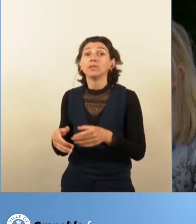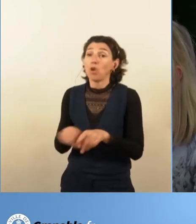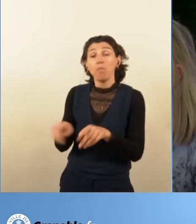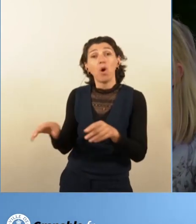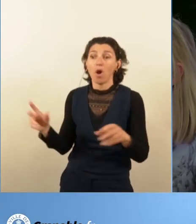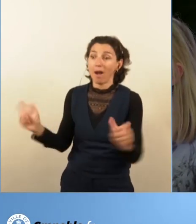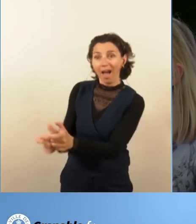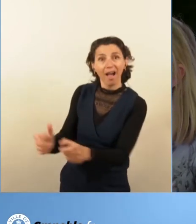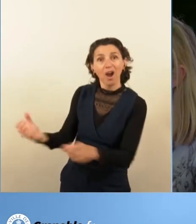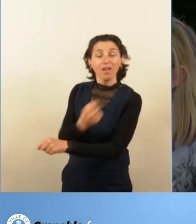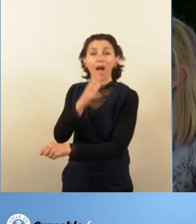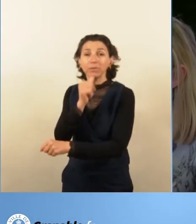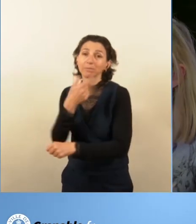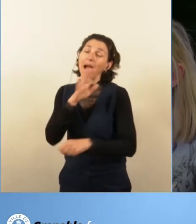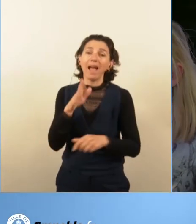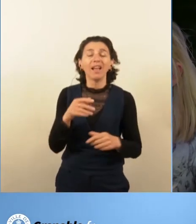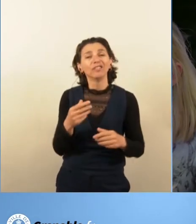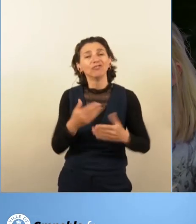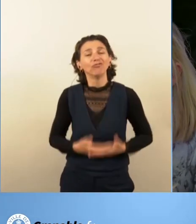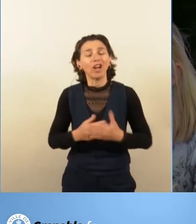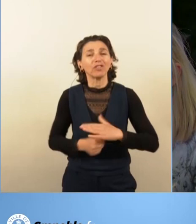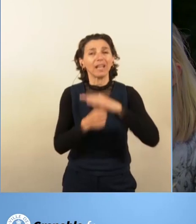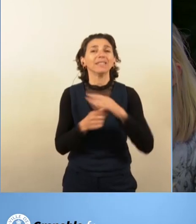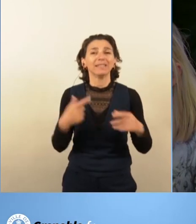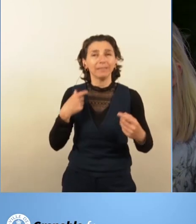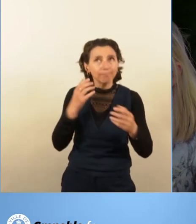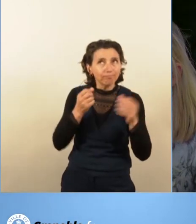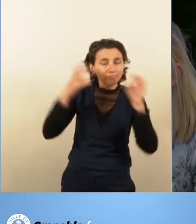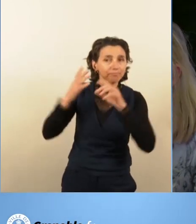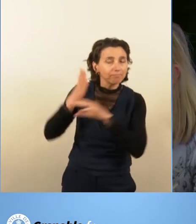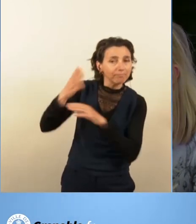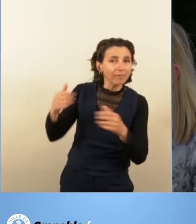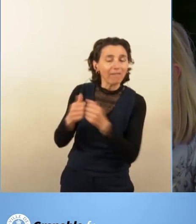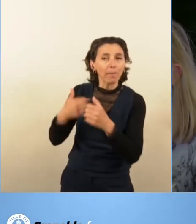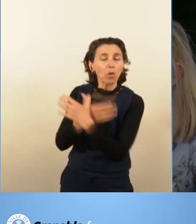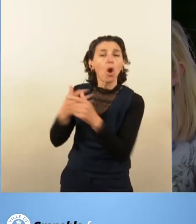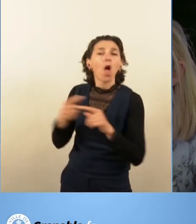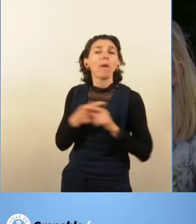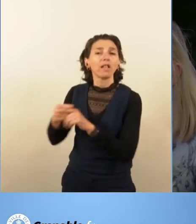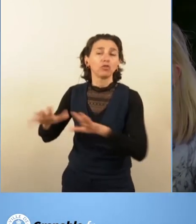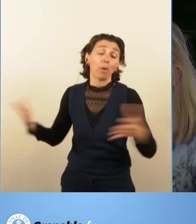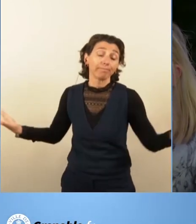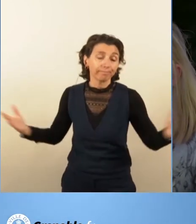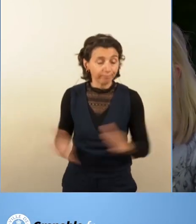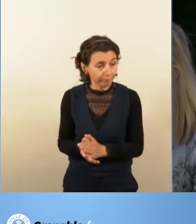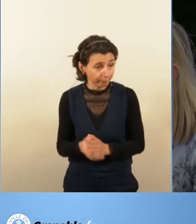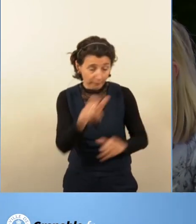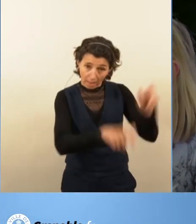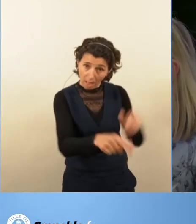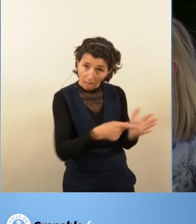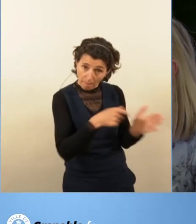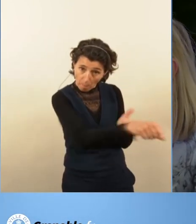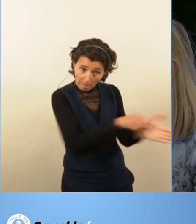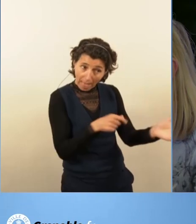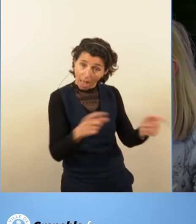centralité avec la métropole le contribuable doit savoir qu'en face de l'hôtel de ville il finance pour partie comme